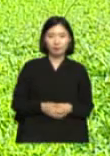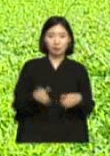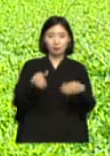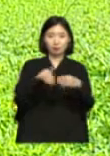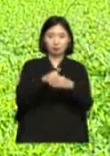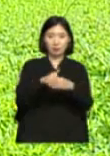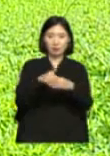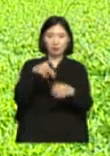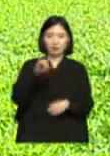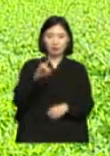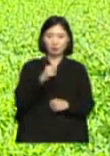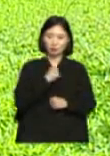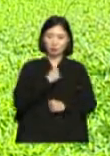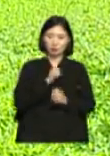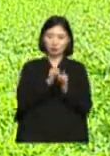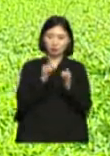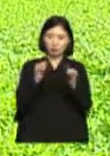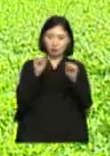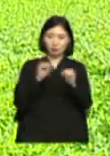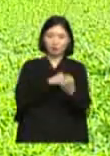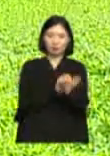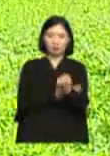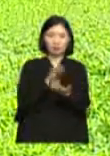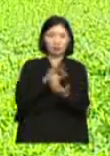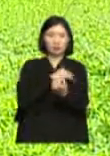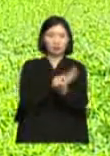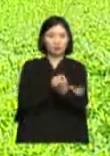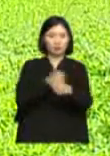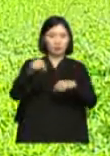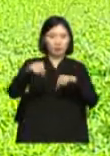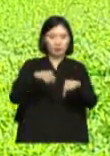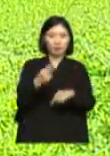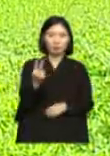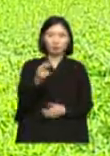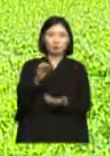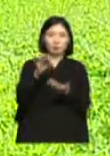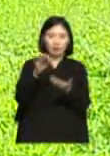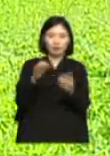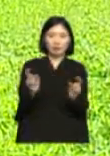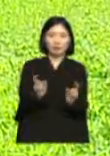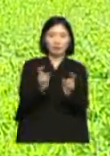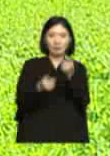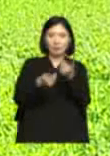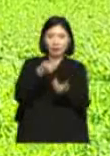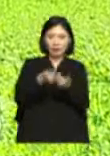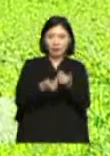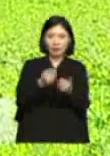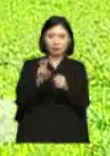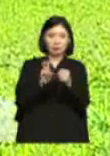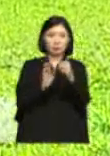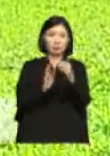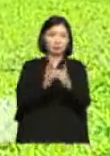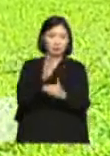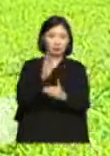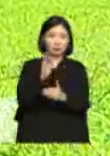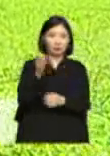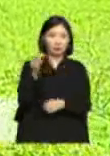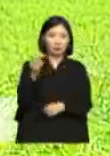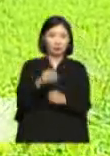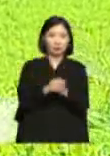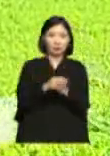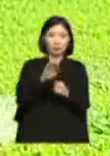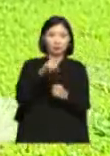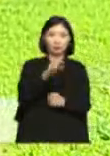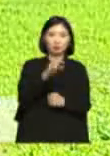문화재 보존이냐 주민의 정주권과 재산권 행사냐 이 두 가치가 충돌한 지 20년이 지났습니다. 그러던 사이 풍납동의